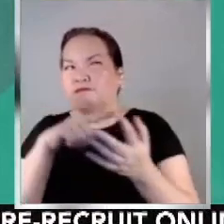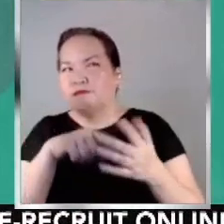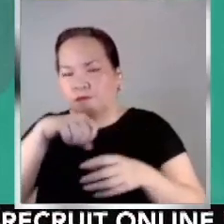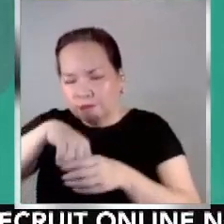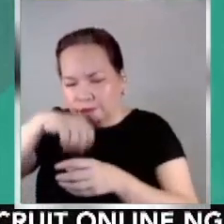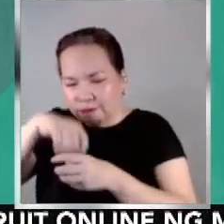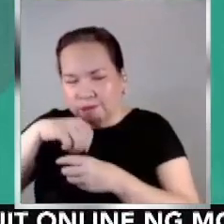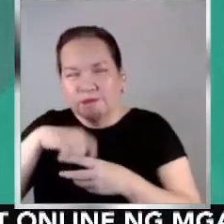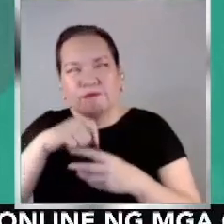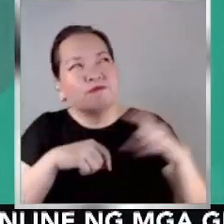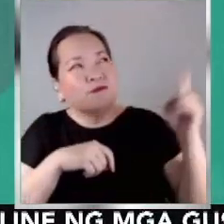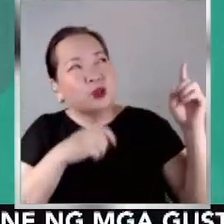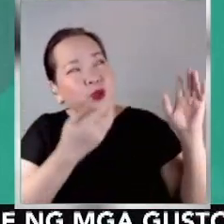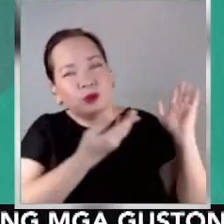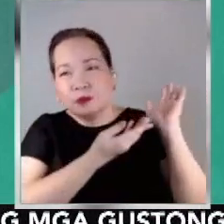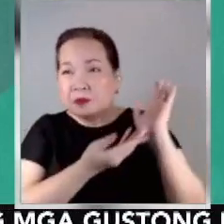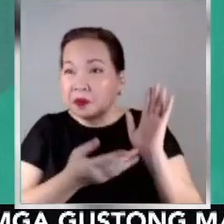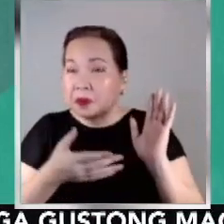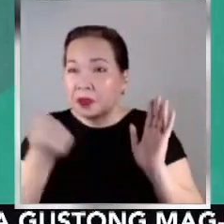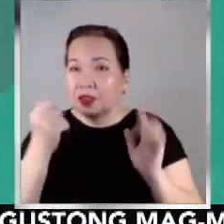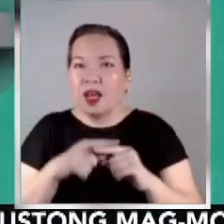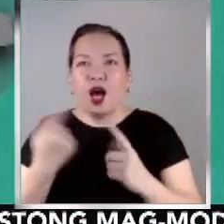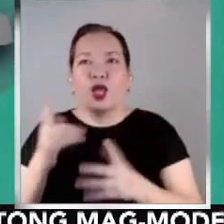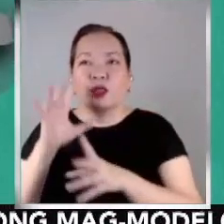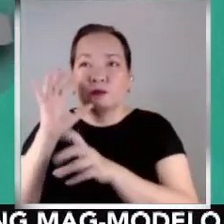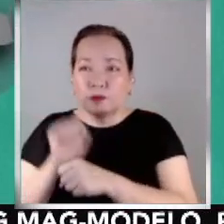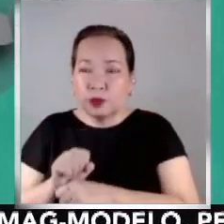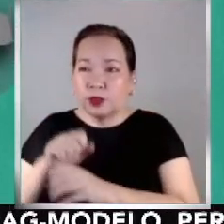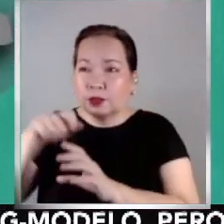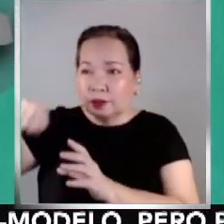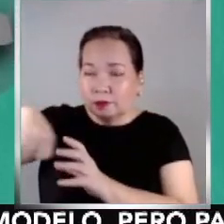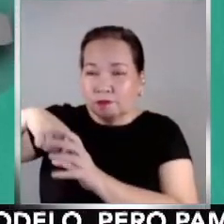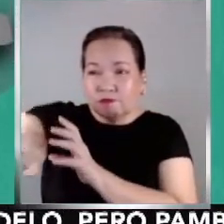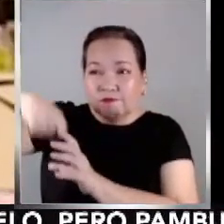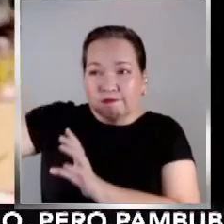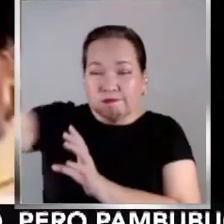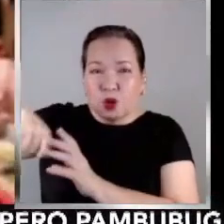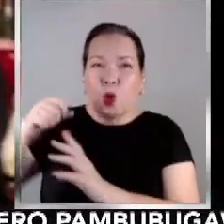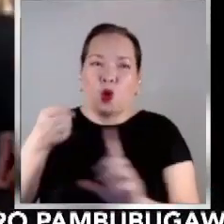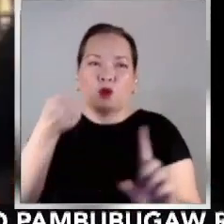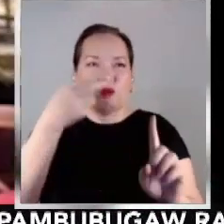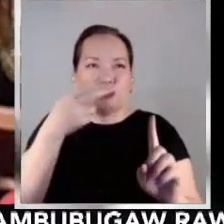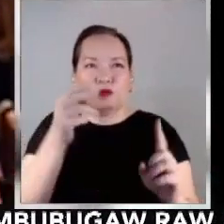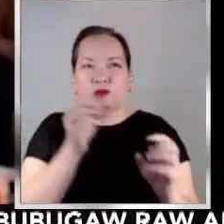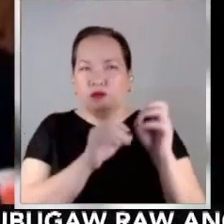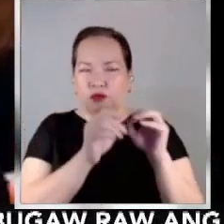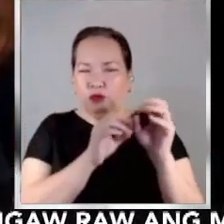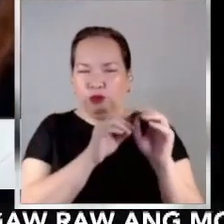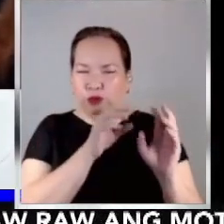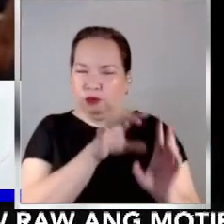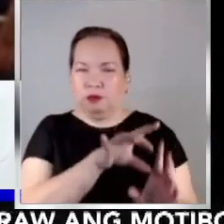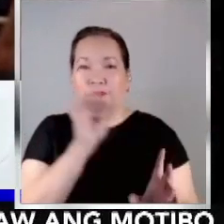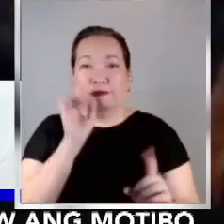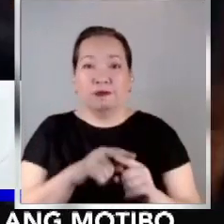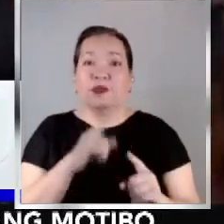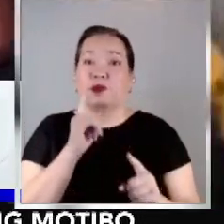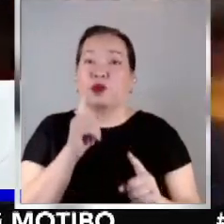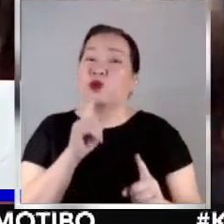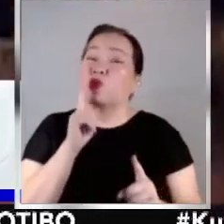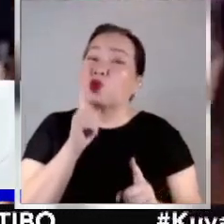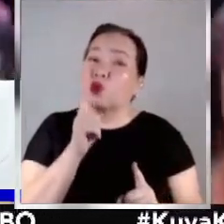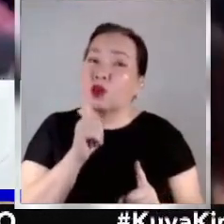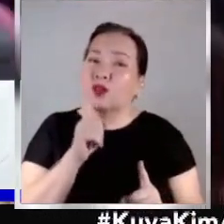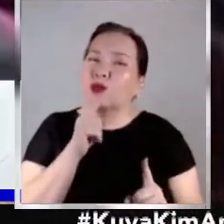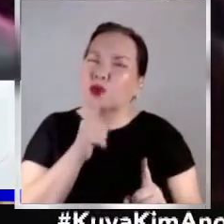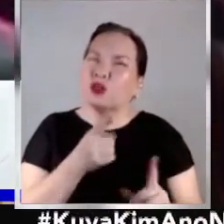mananalo. Nandiyan ang traditional na paraan na pagbunot sa tambiolo at pwede rin automated o i-raffle na. Samantala, ang isa sa mga sinawing palad is still pinalad